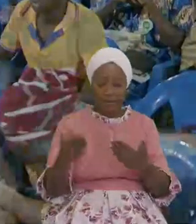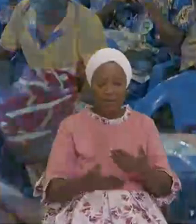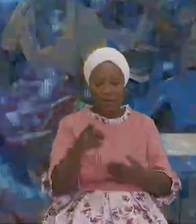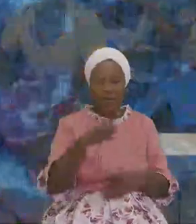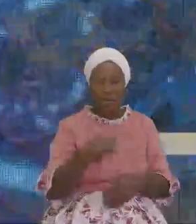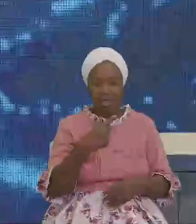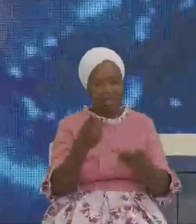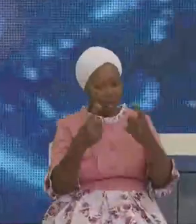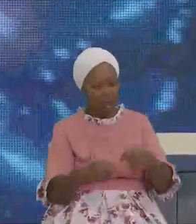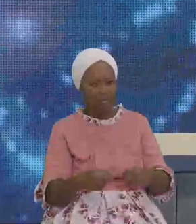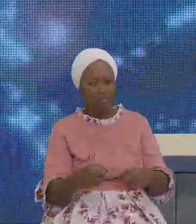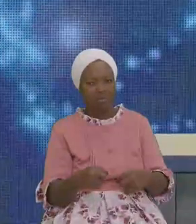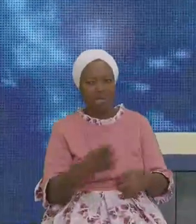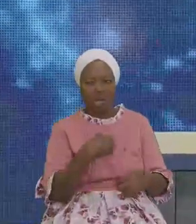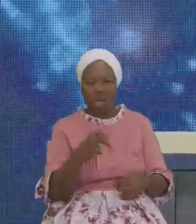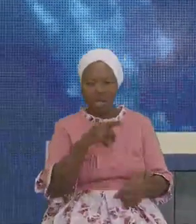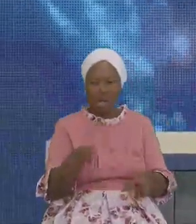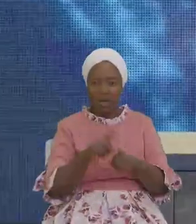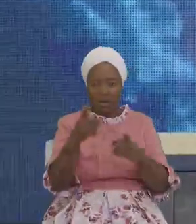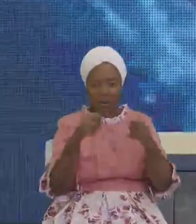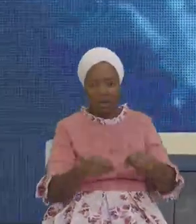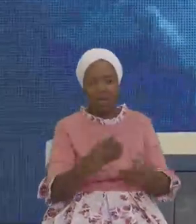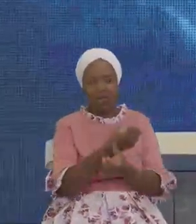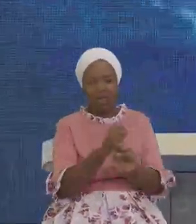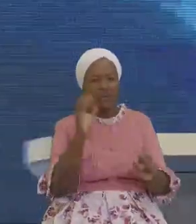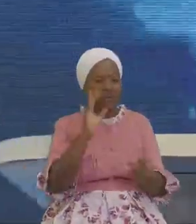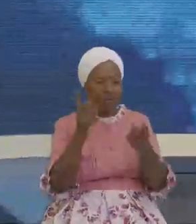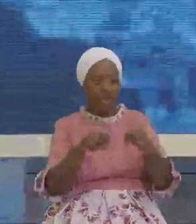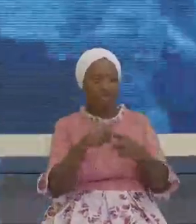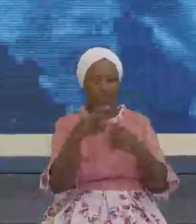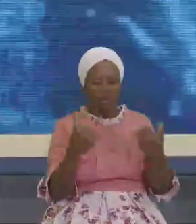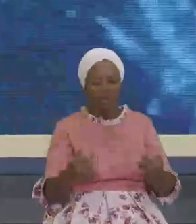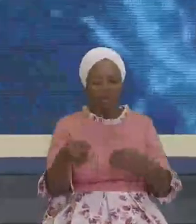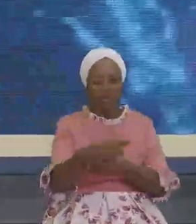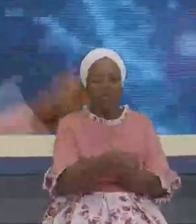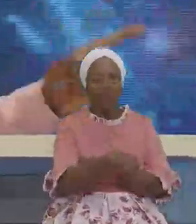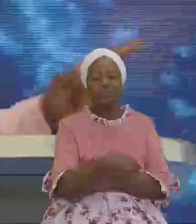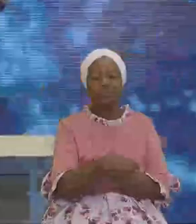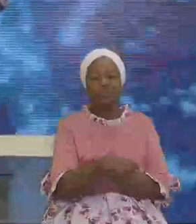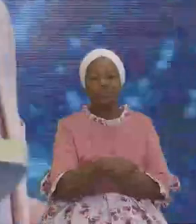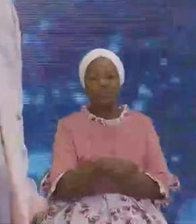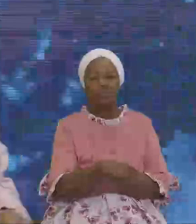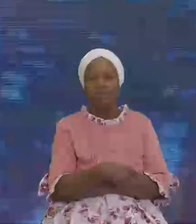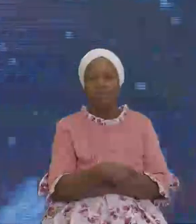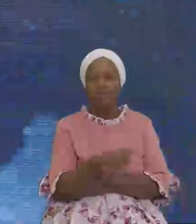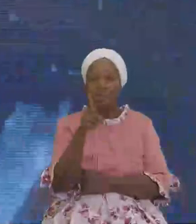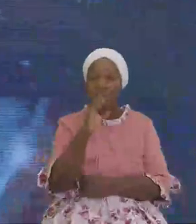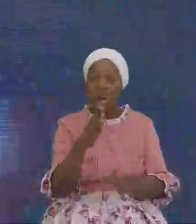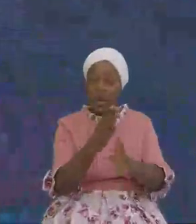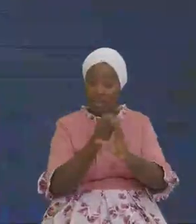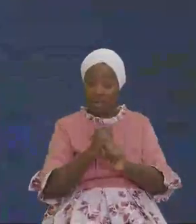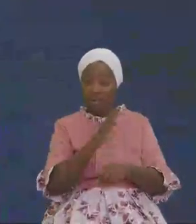Et il t'invite, il dit viens. Et comme tu viens, le salut te parviendra.